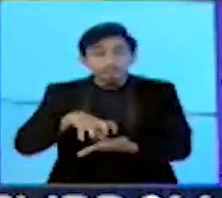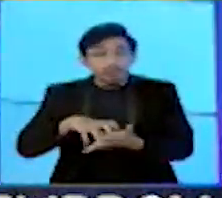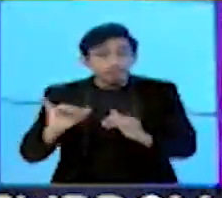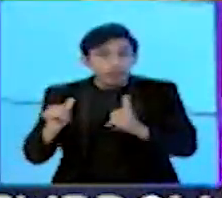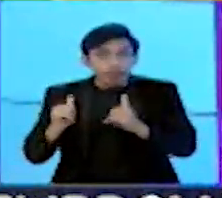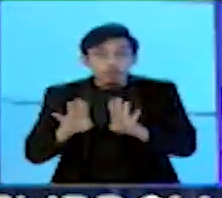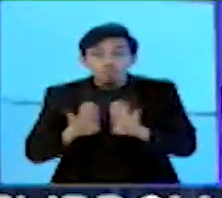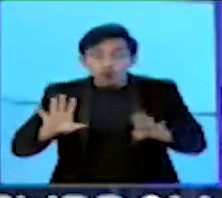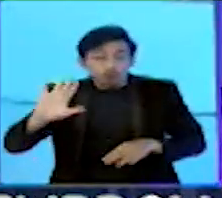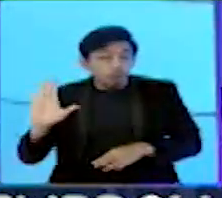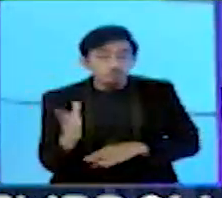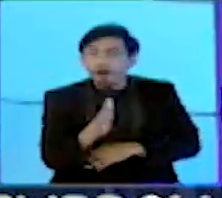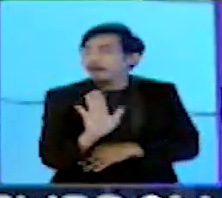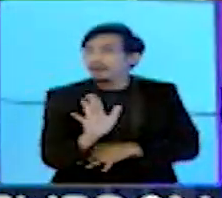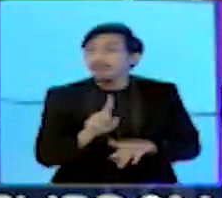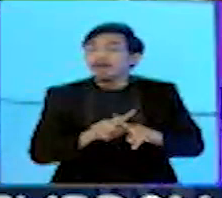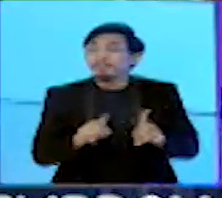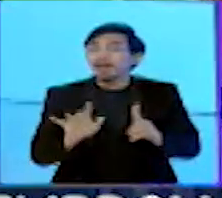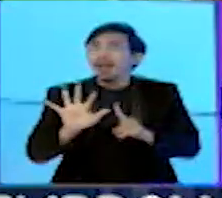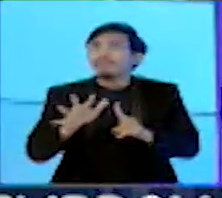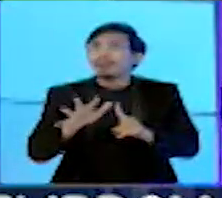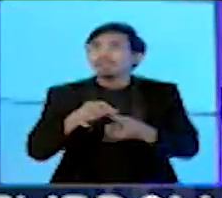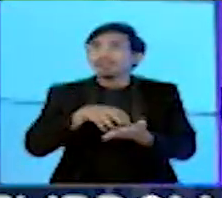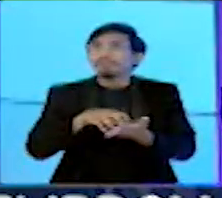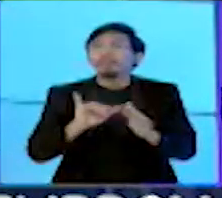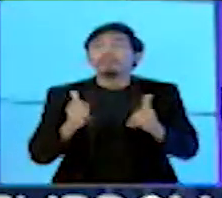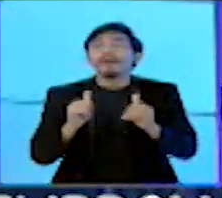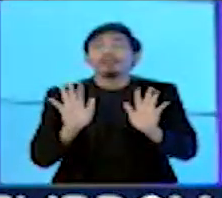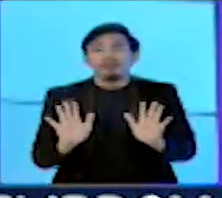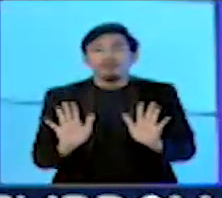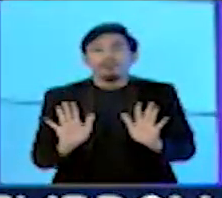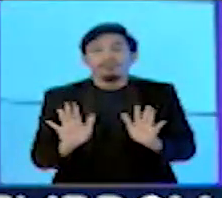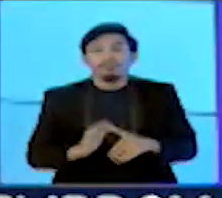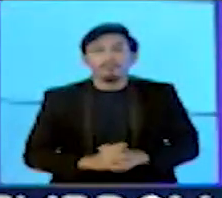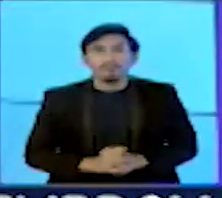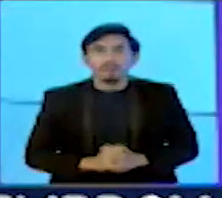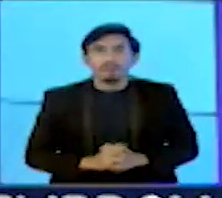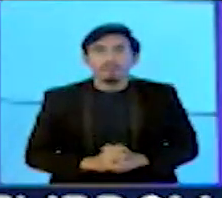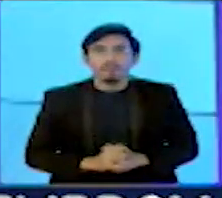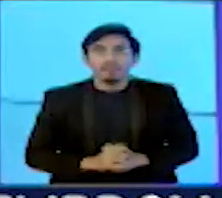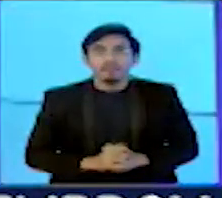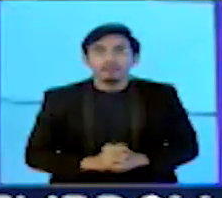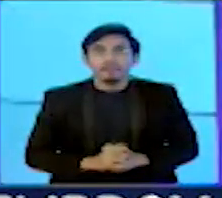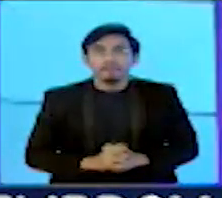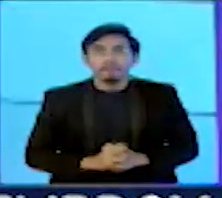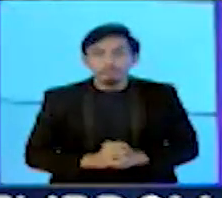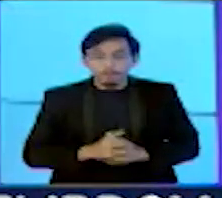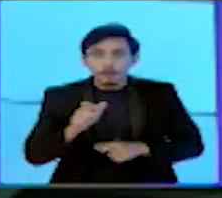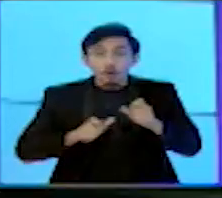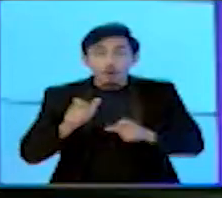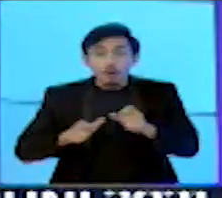hanya 15 Wahana saja dari 33 wahana yang ada dan juga pengunjung Taman Impian Jaya Ancol